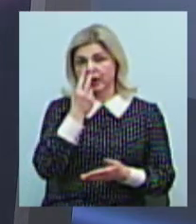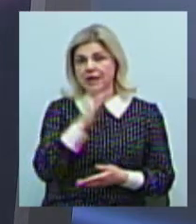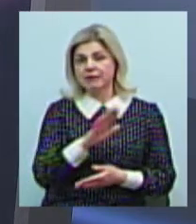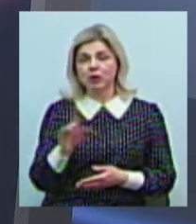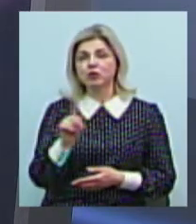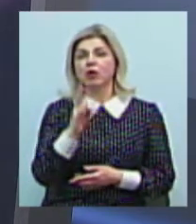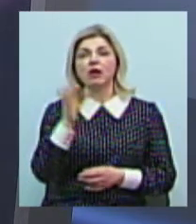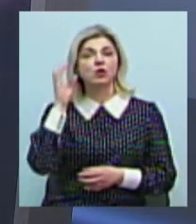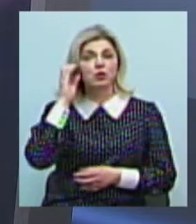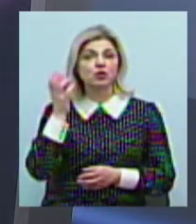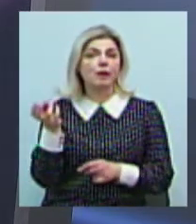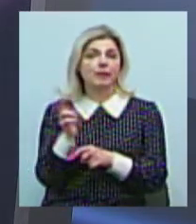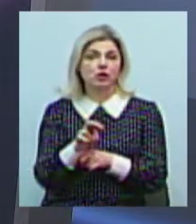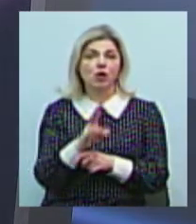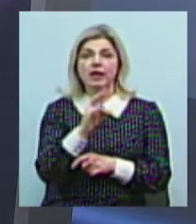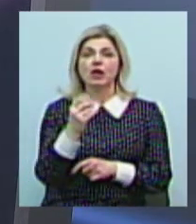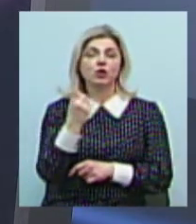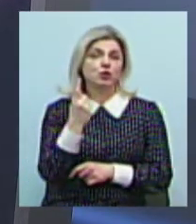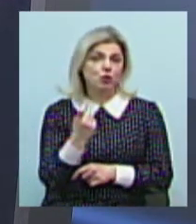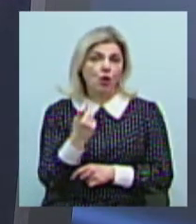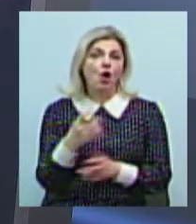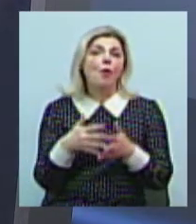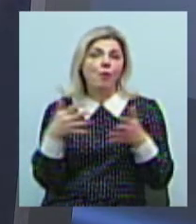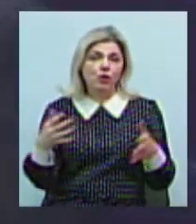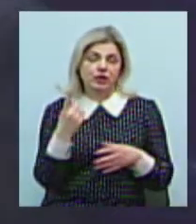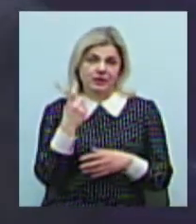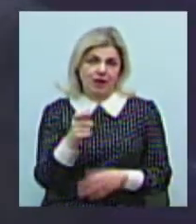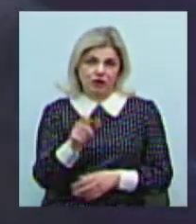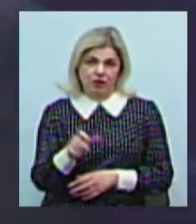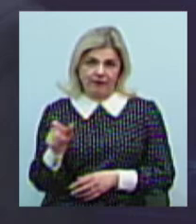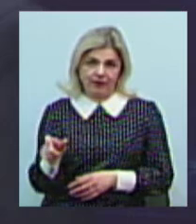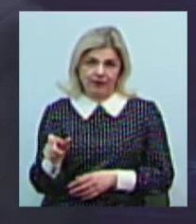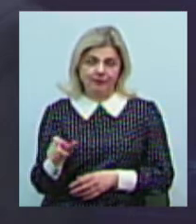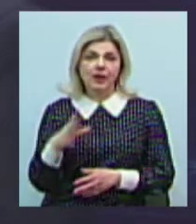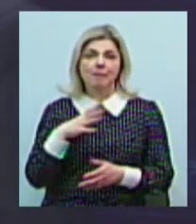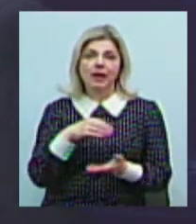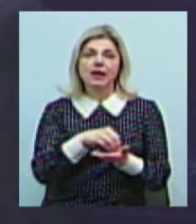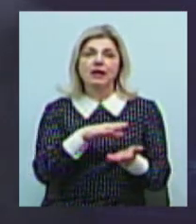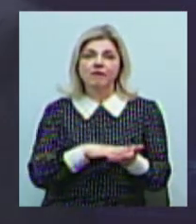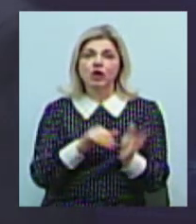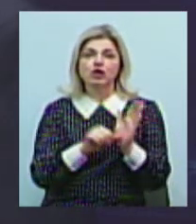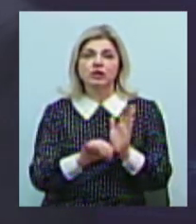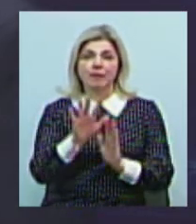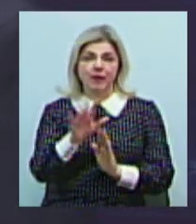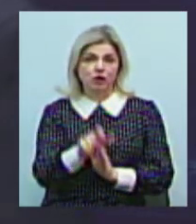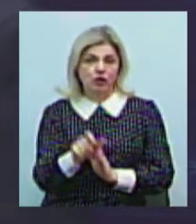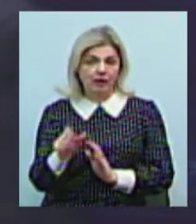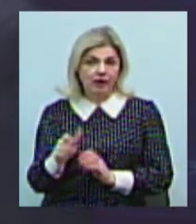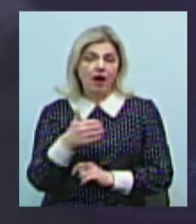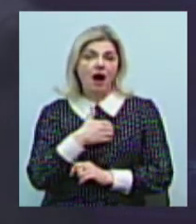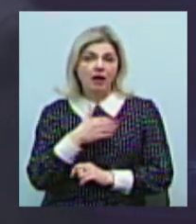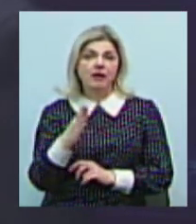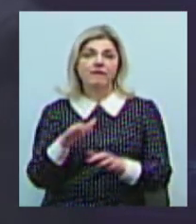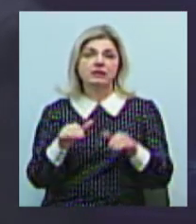слушания пришло не 100, больше 100 человек, это было зарегистрировано 65 человек, хотя в зале